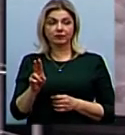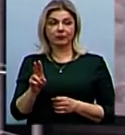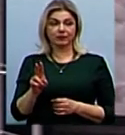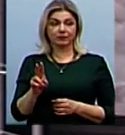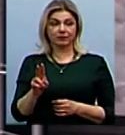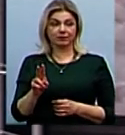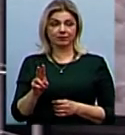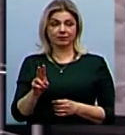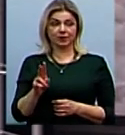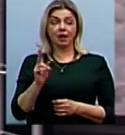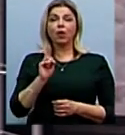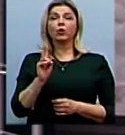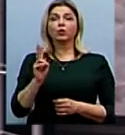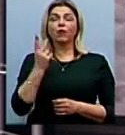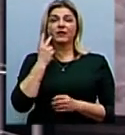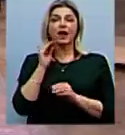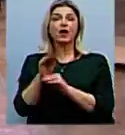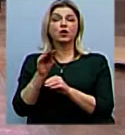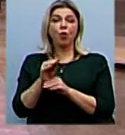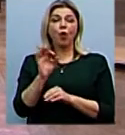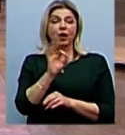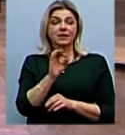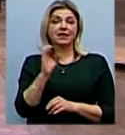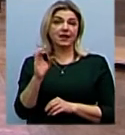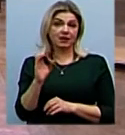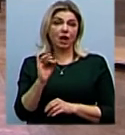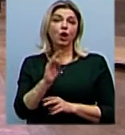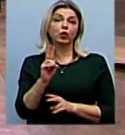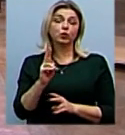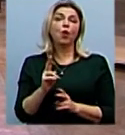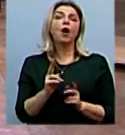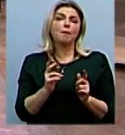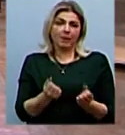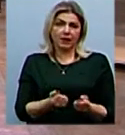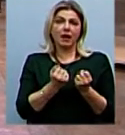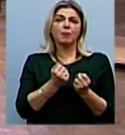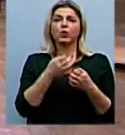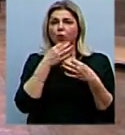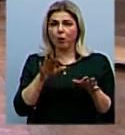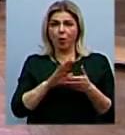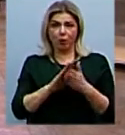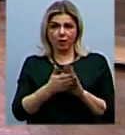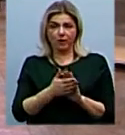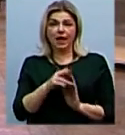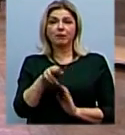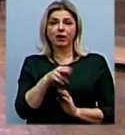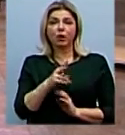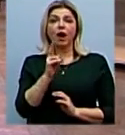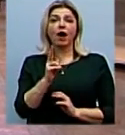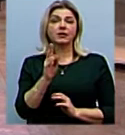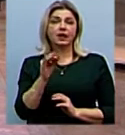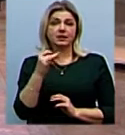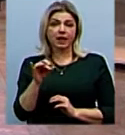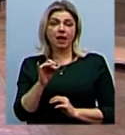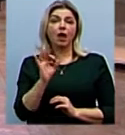майже постійно критикує Олександра Сінкевича, і той, хто його підтримує за будь-яких умов практично. Дмитро Канарський і